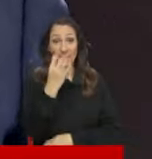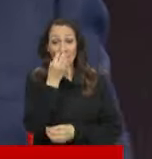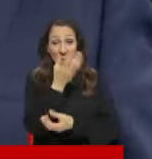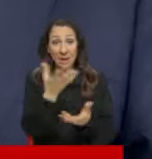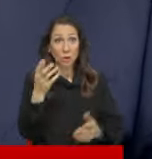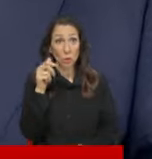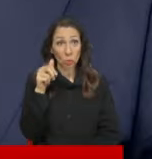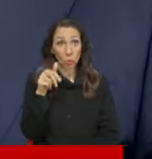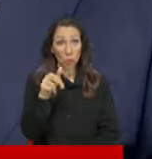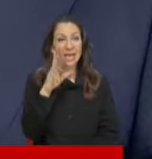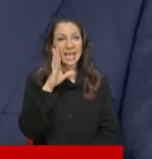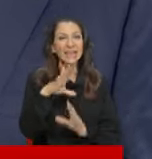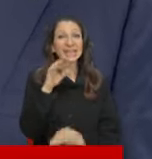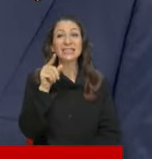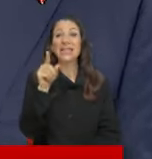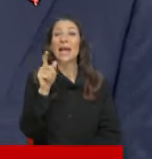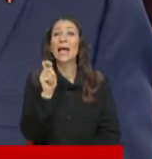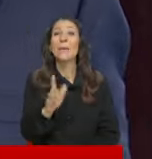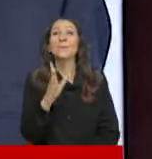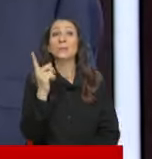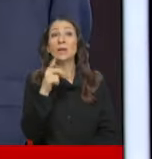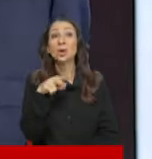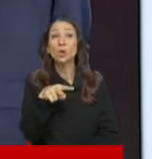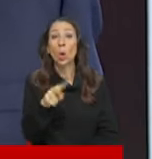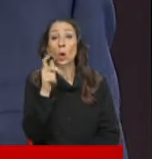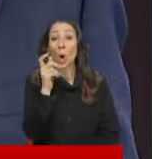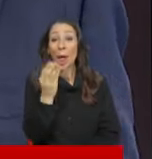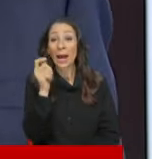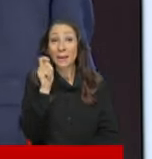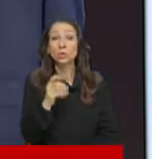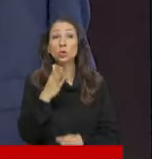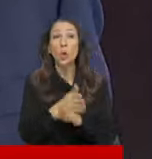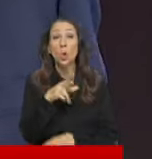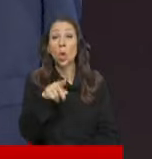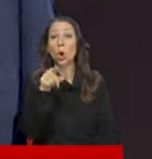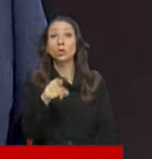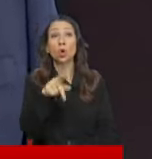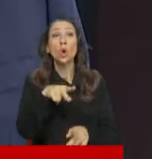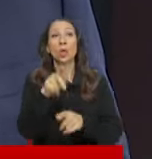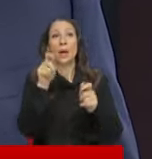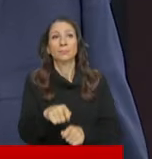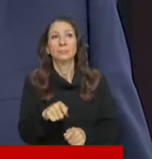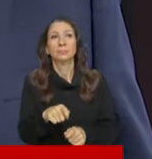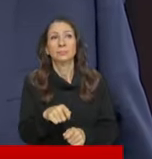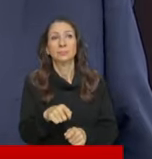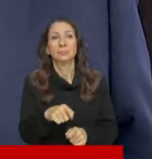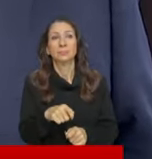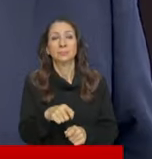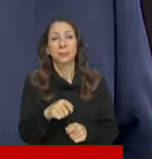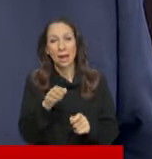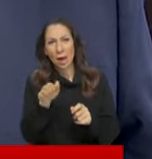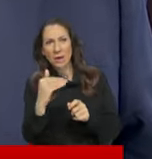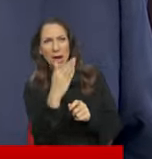parkta yürü insanlar senin yapmadığın bir yeri yol olarak yapmışlarsa bil ki doğru yol orasıdır git oraya yol yap Hani